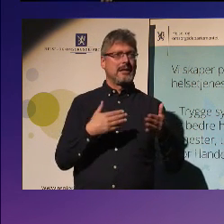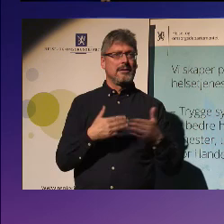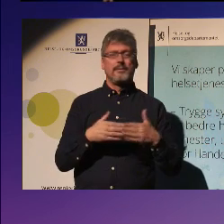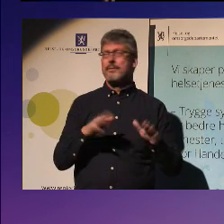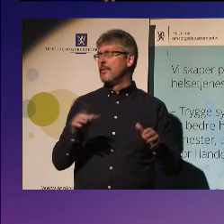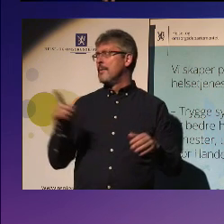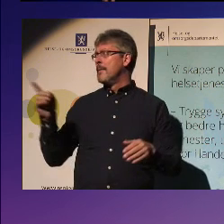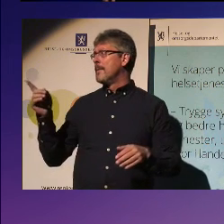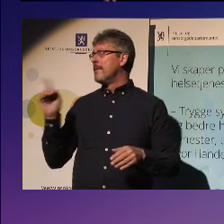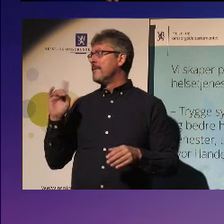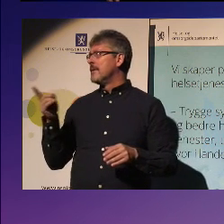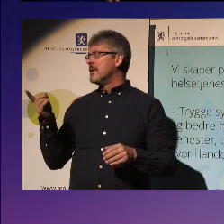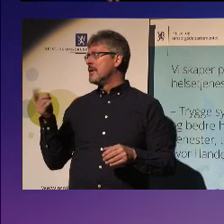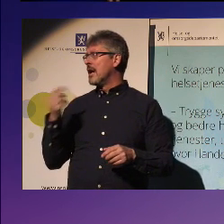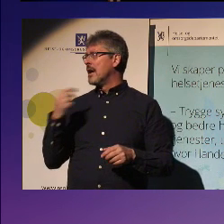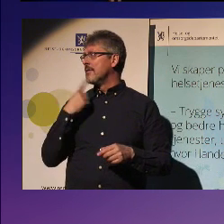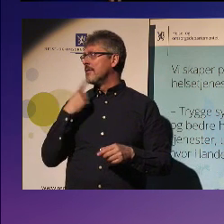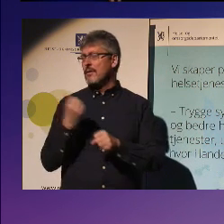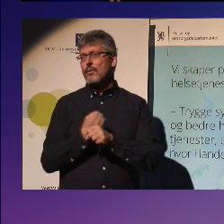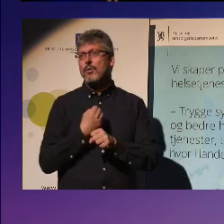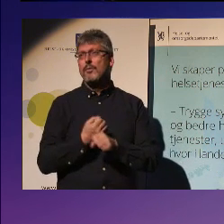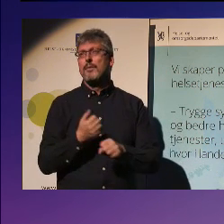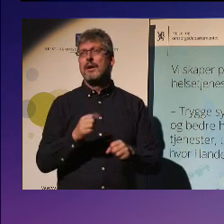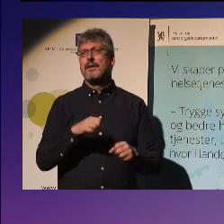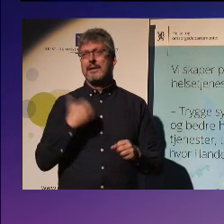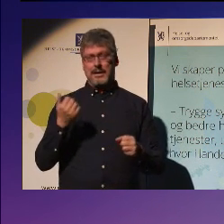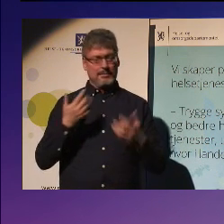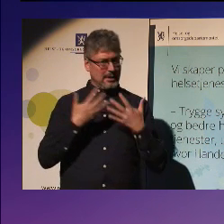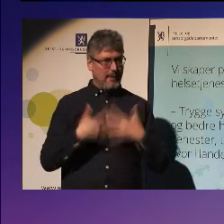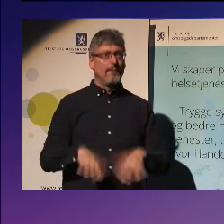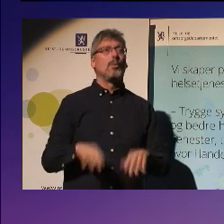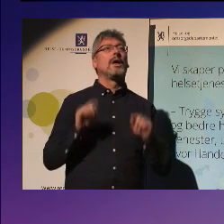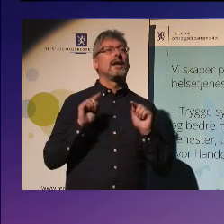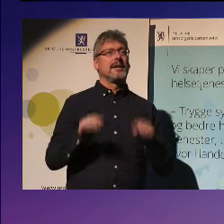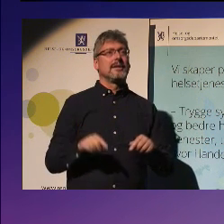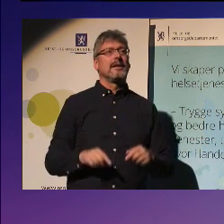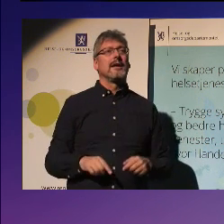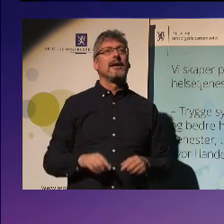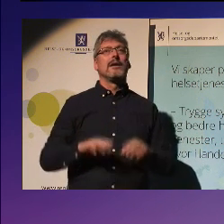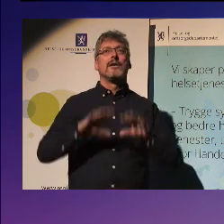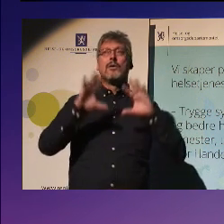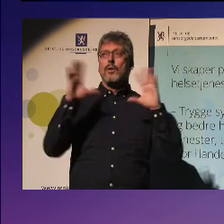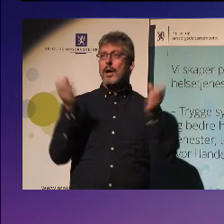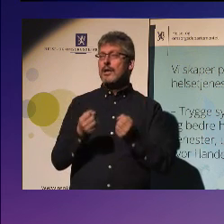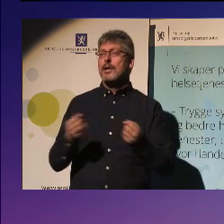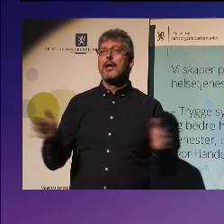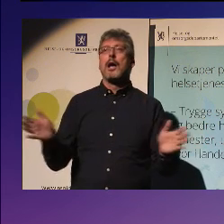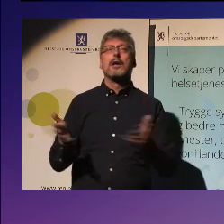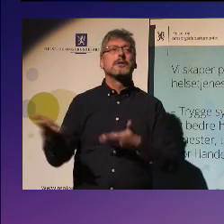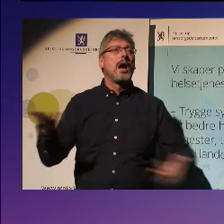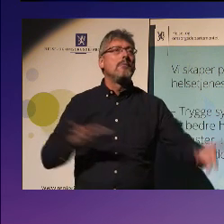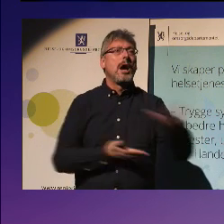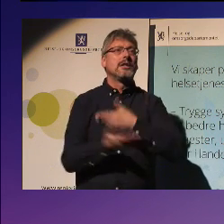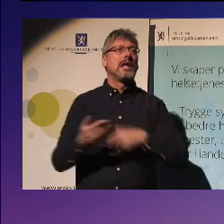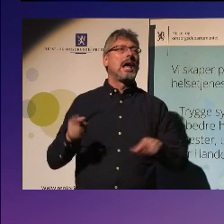Elektroniske meldinger, ja, det har vi holdt på med lenge. Det funker det. Og alle denne skal samhandle, det